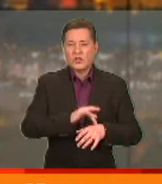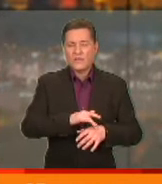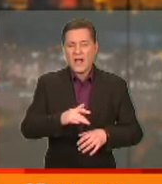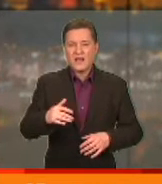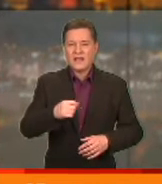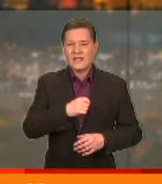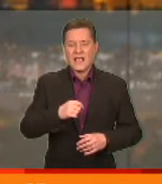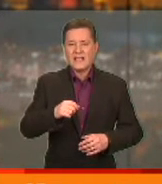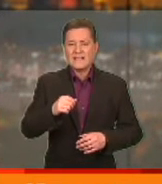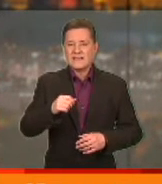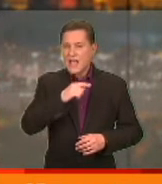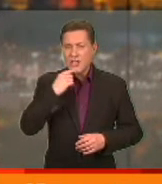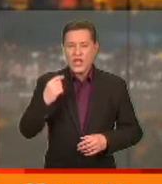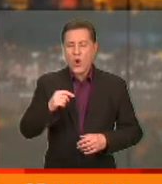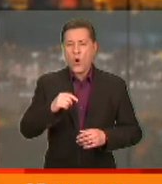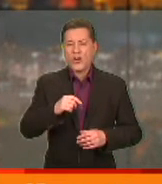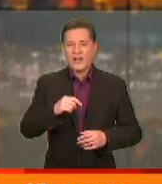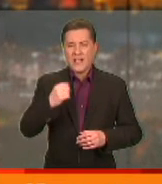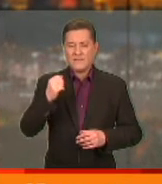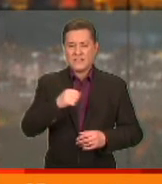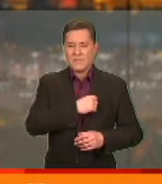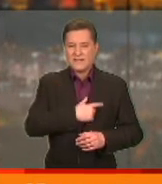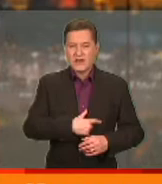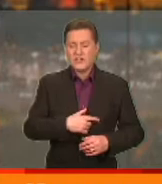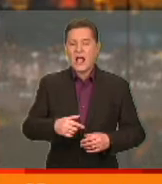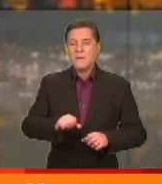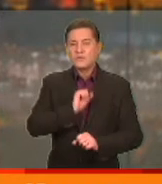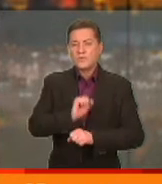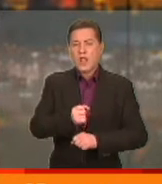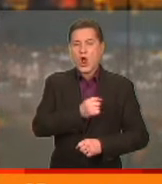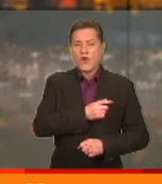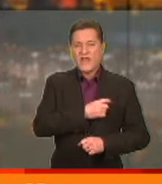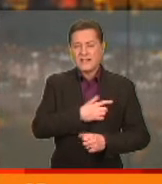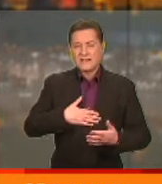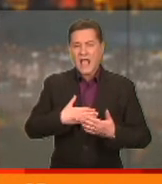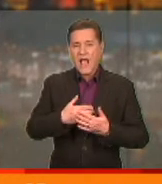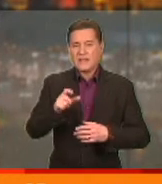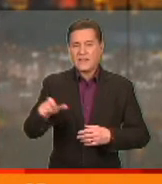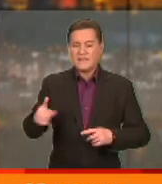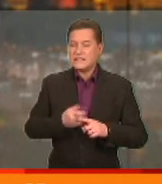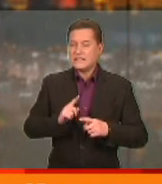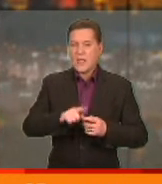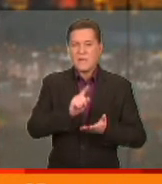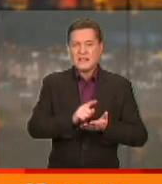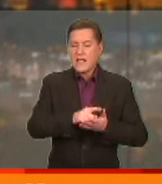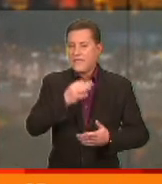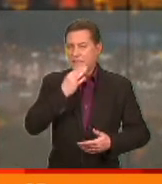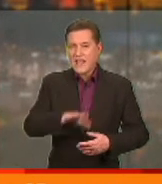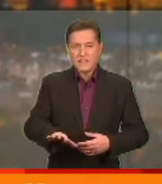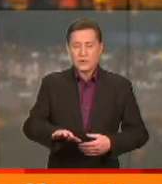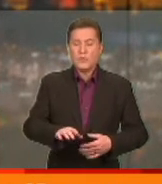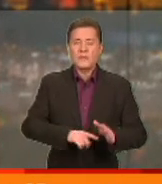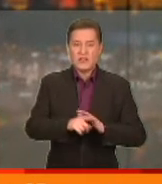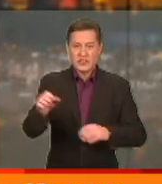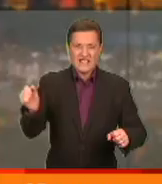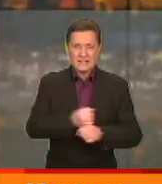георгіївськими стрічками, що прямував до Алеї Слави, зупинили одеські активісти. Це пенсіонерам не сподобалося, вдалися до